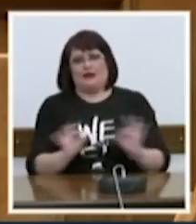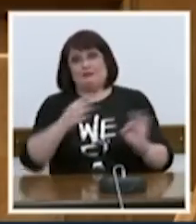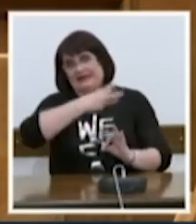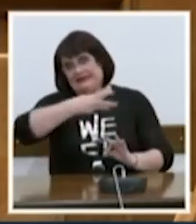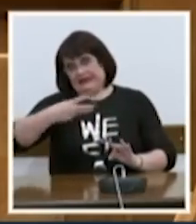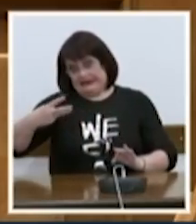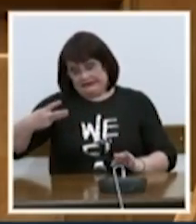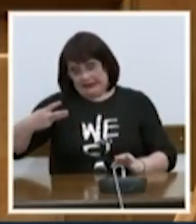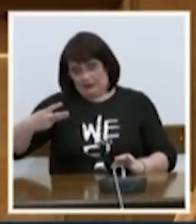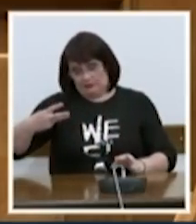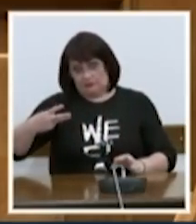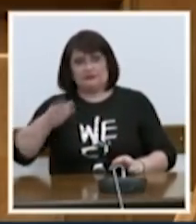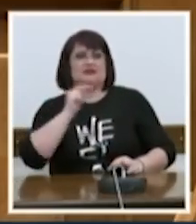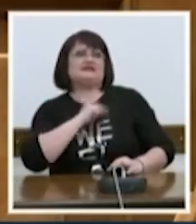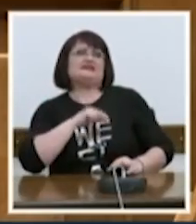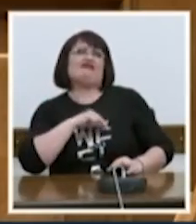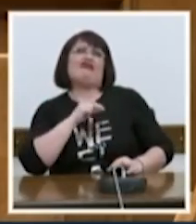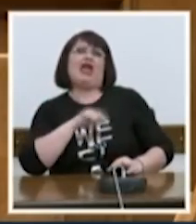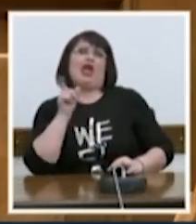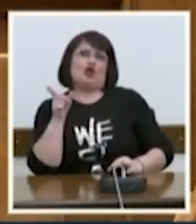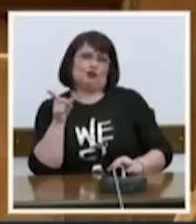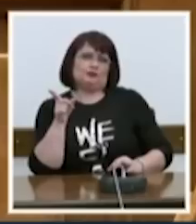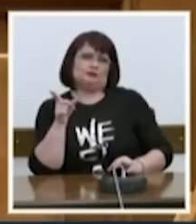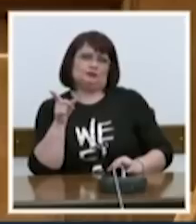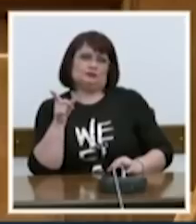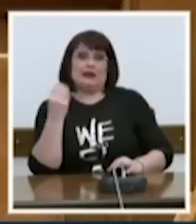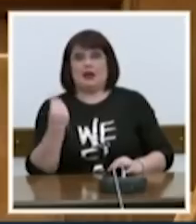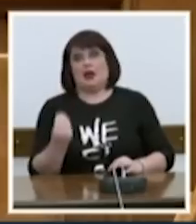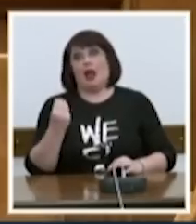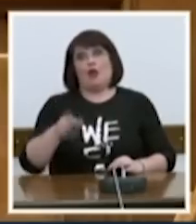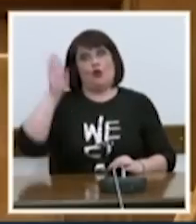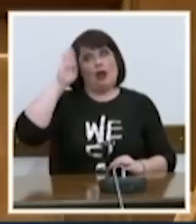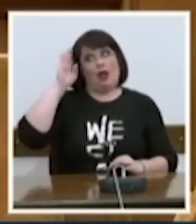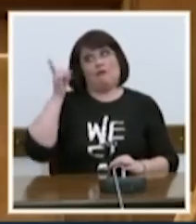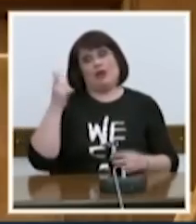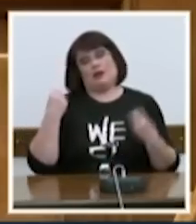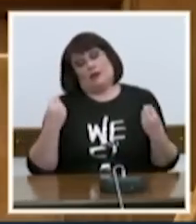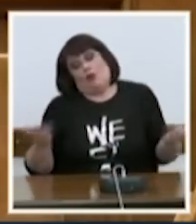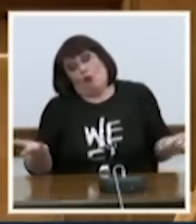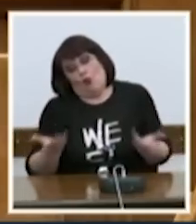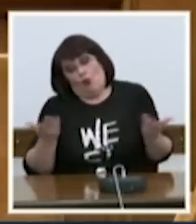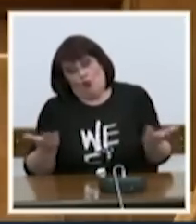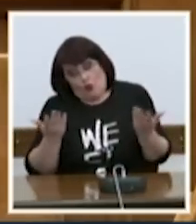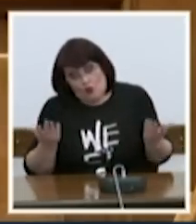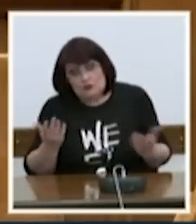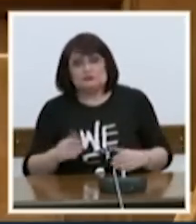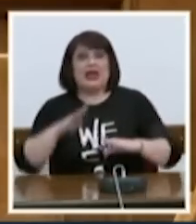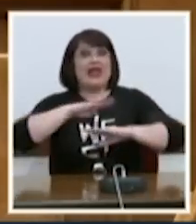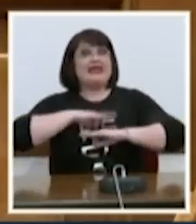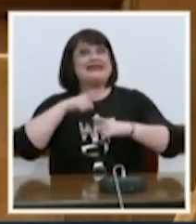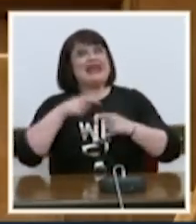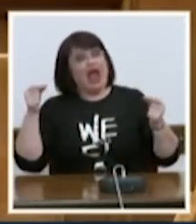ΣΥΡΙΖΑ για τα συμφέροντα των διαβολικά καλών Ηνωμένων Πολιτειών Αμερική, της διεύρυνσης του ΝΑΤΟ,